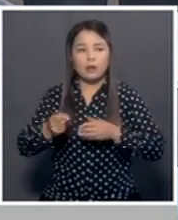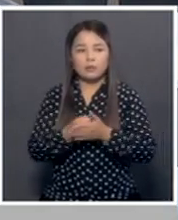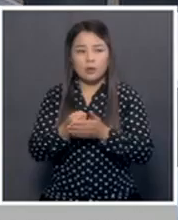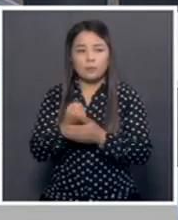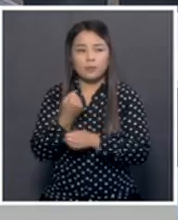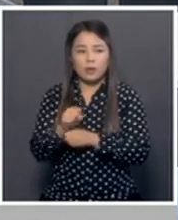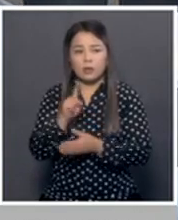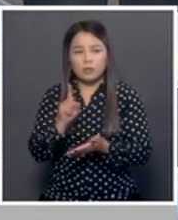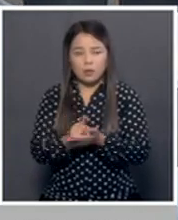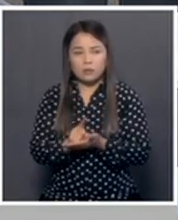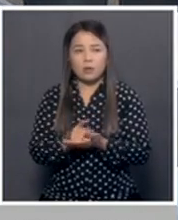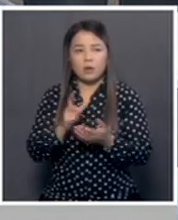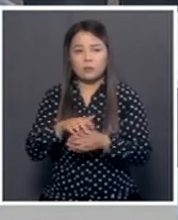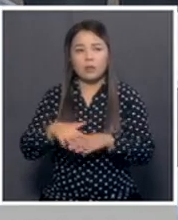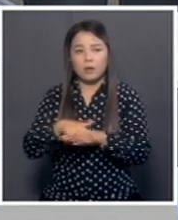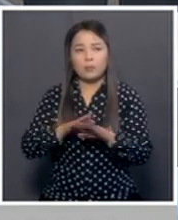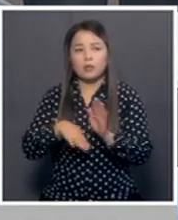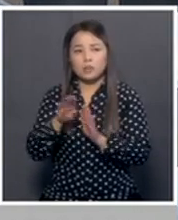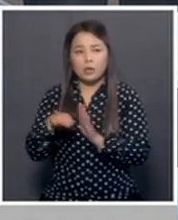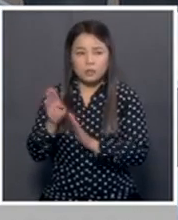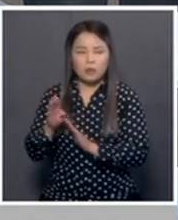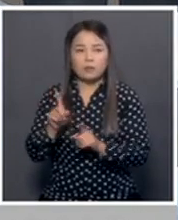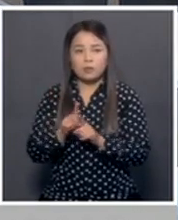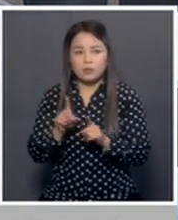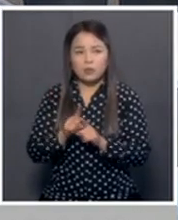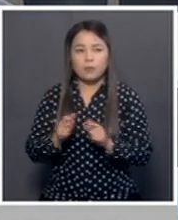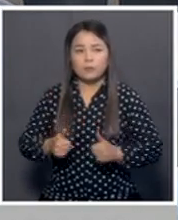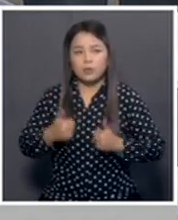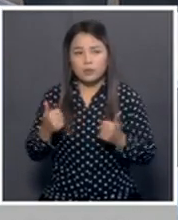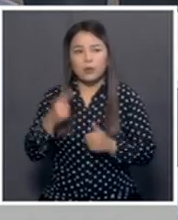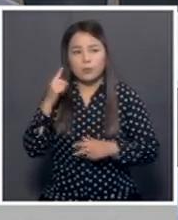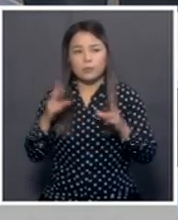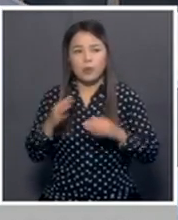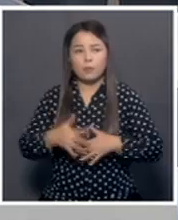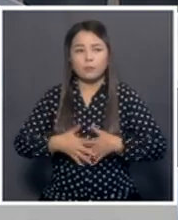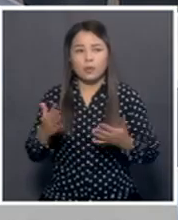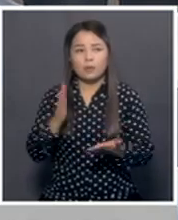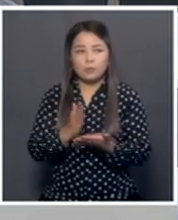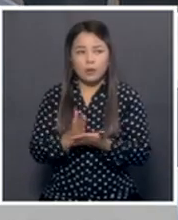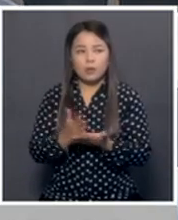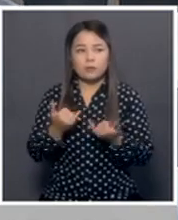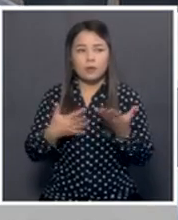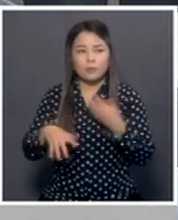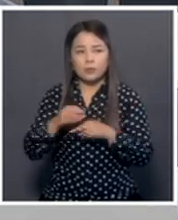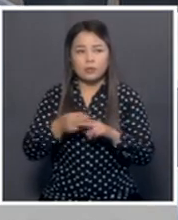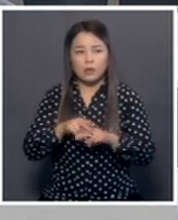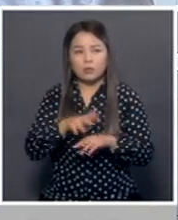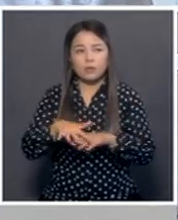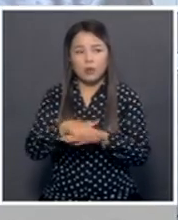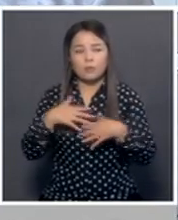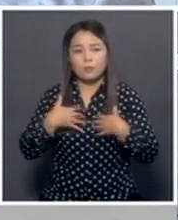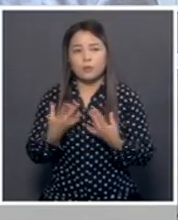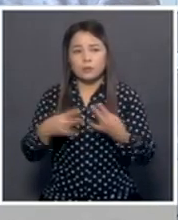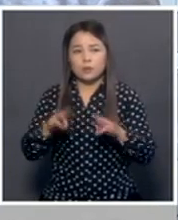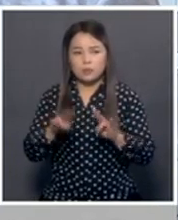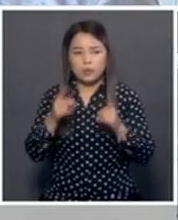күресіп, халықтың жағдайы жақсарып, бұрынғы қалпына тездетіп келсекен деген үлкен үмітіміз бар. Барлық халықты мұңаймауға,